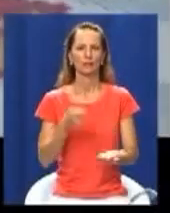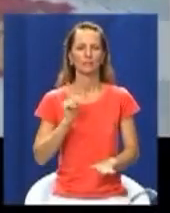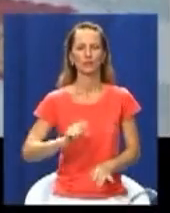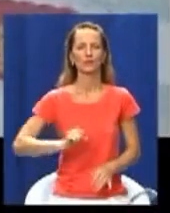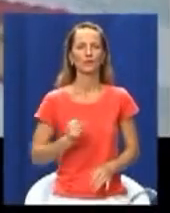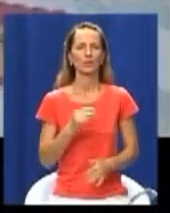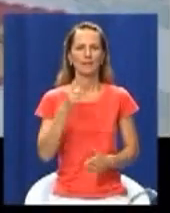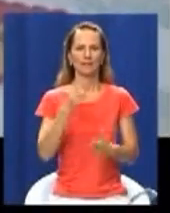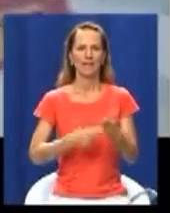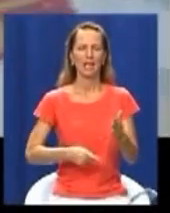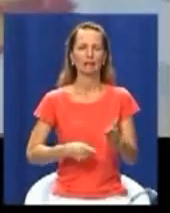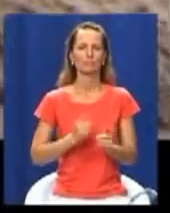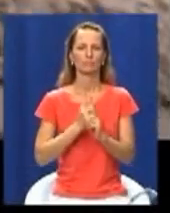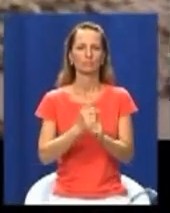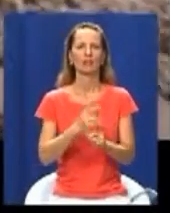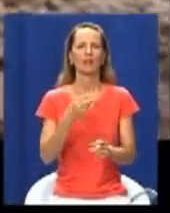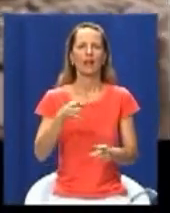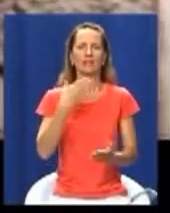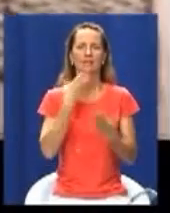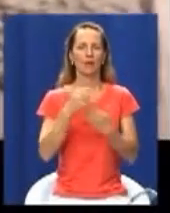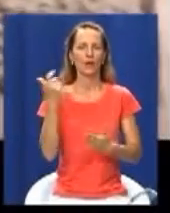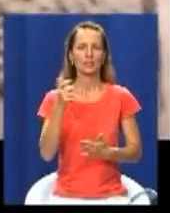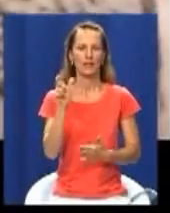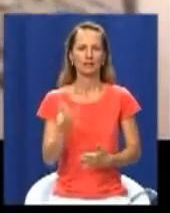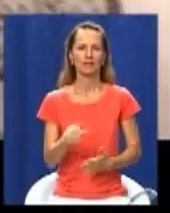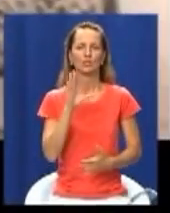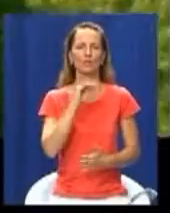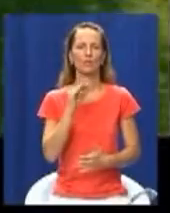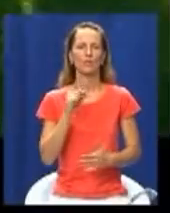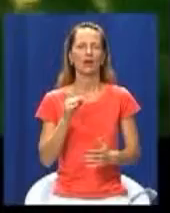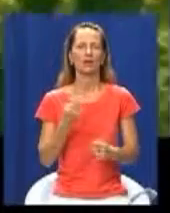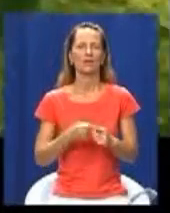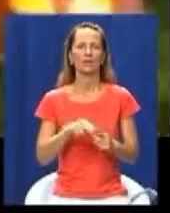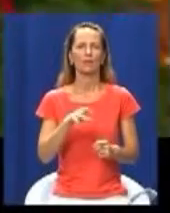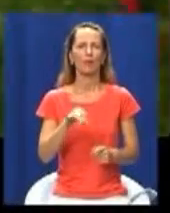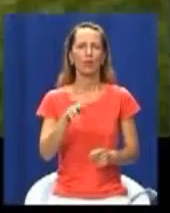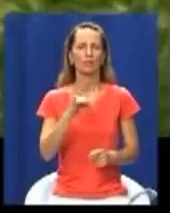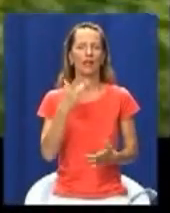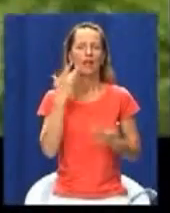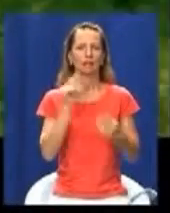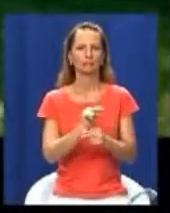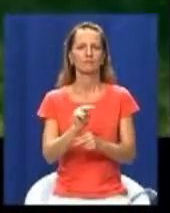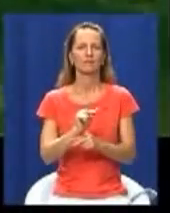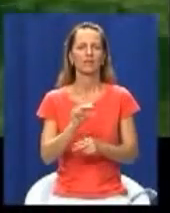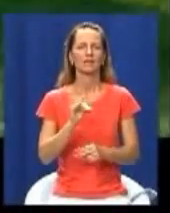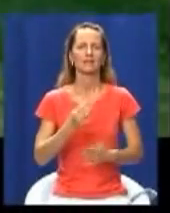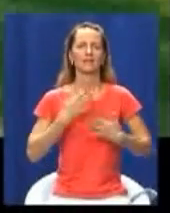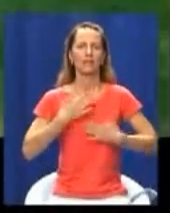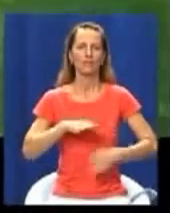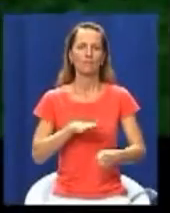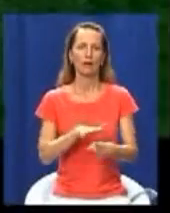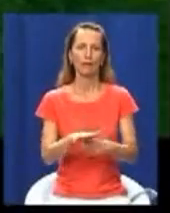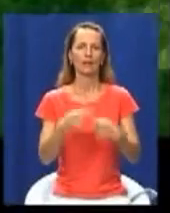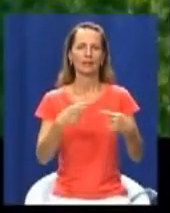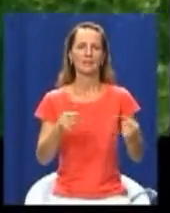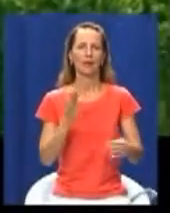та вірний супутник для свого господаря. Крім того, песики породи Гленс легко навчаються та із задоволенням виконують